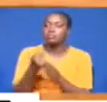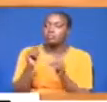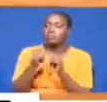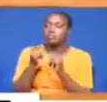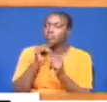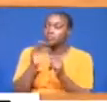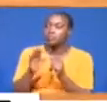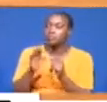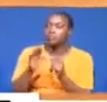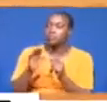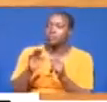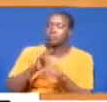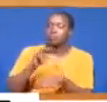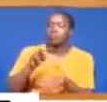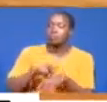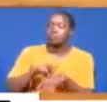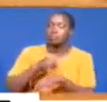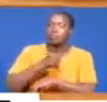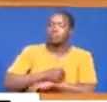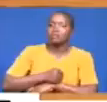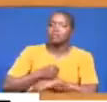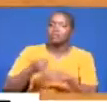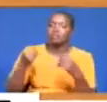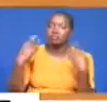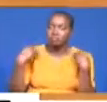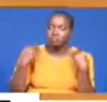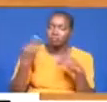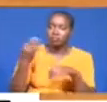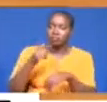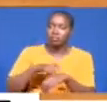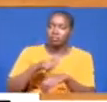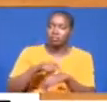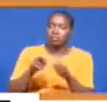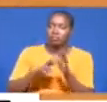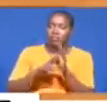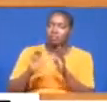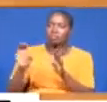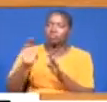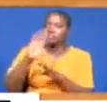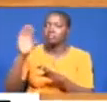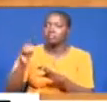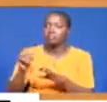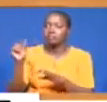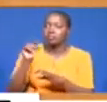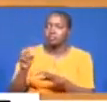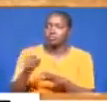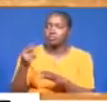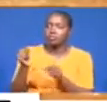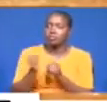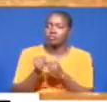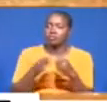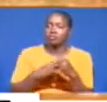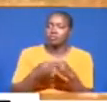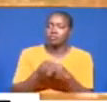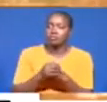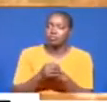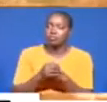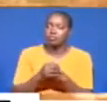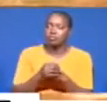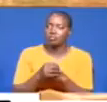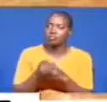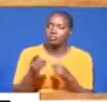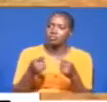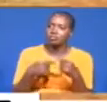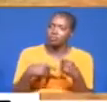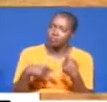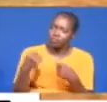played in the national school games four times in a row and also represented the East African region in 2018. Tumeshinda, tumequalify